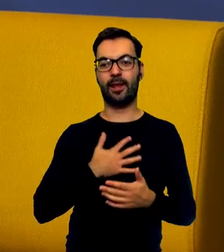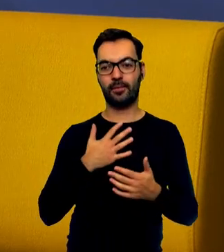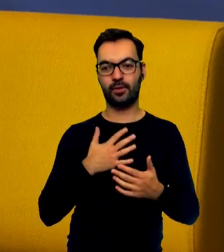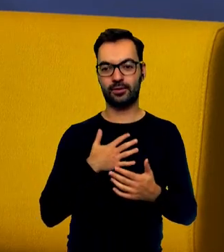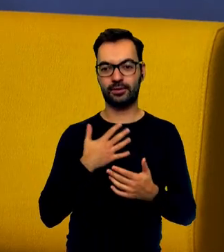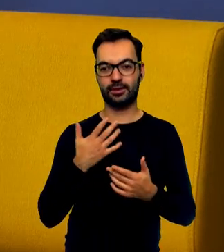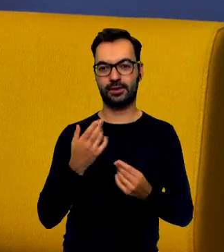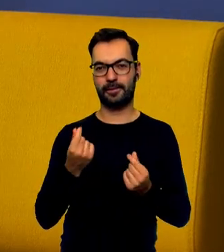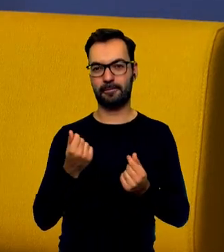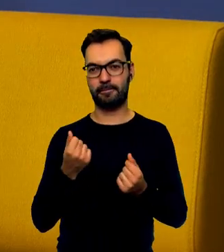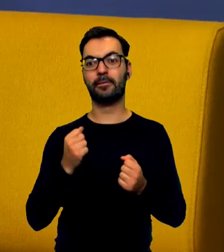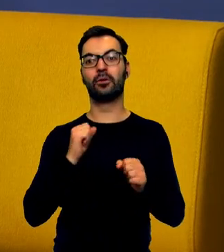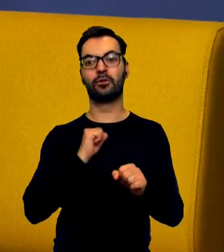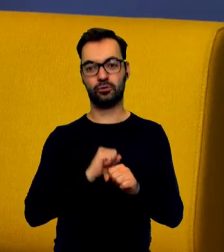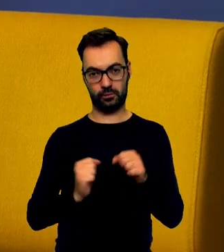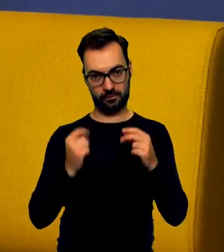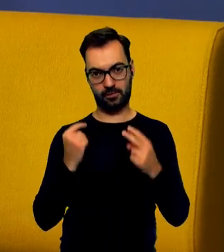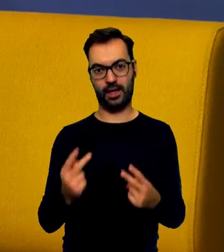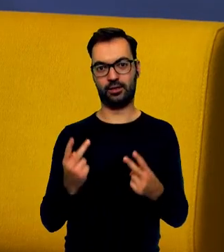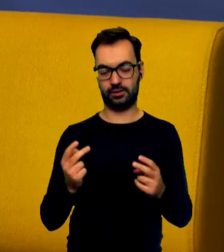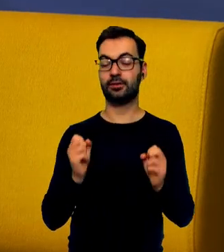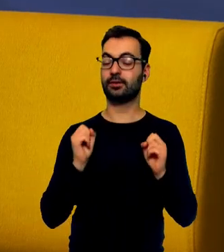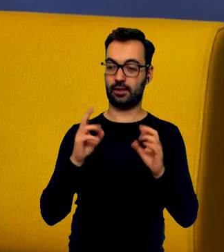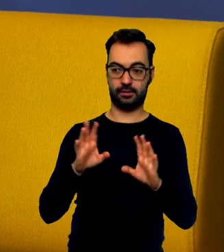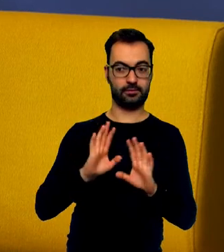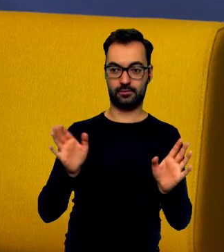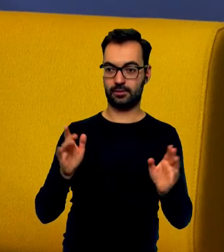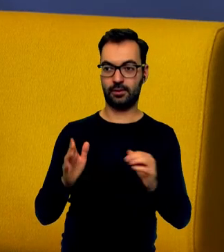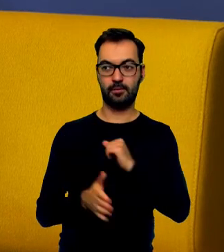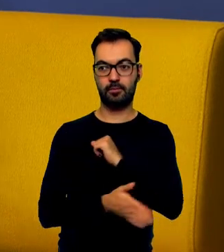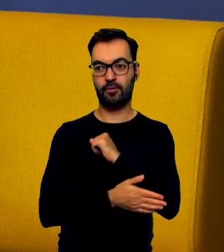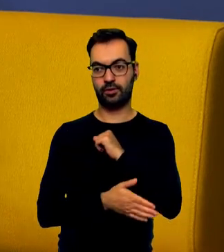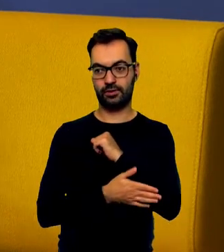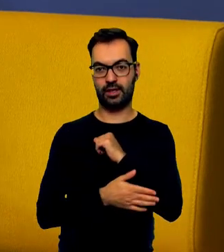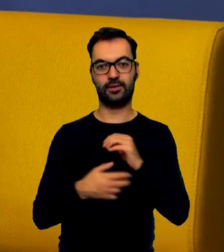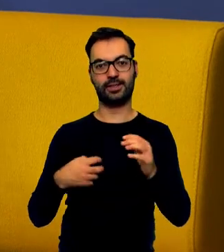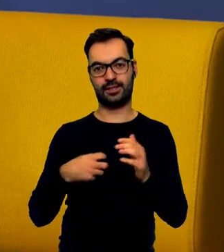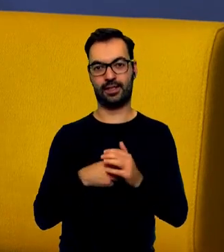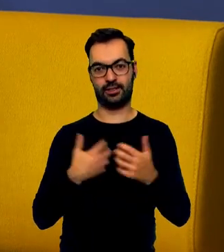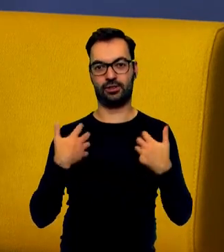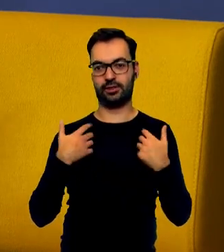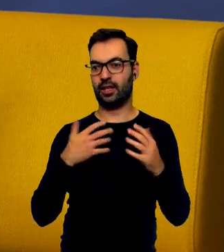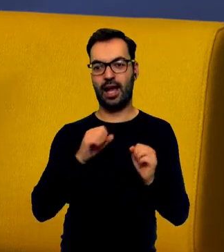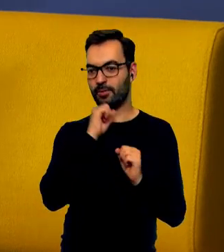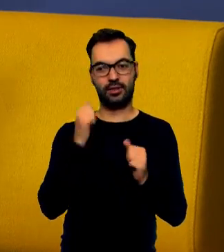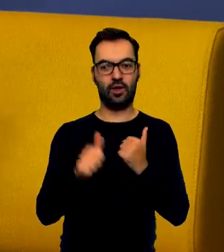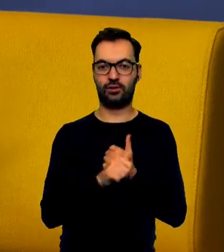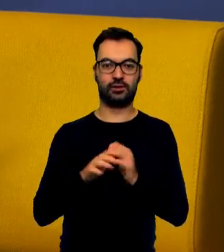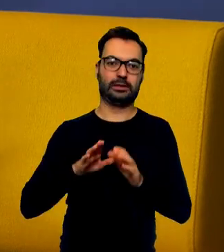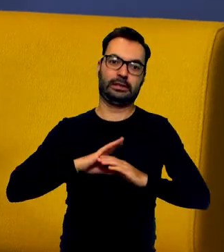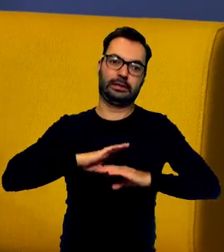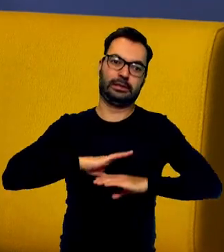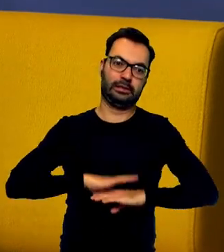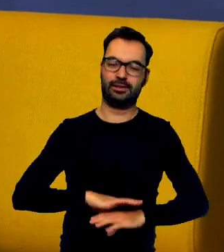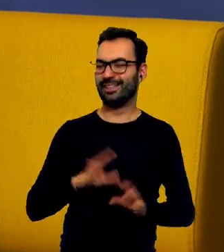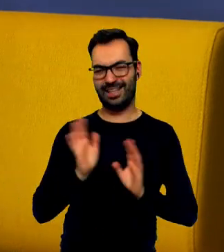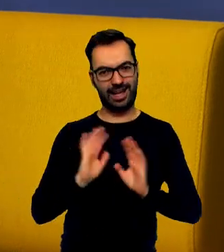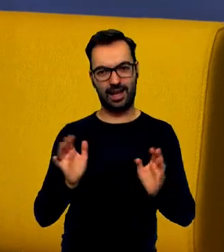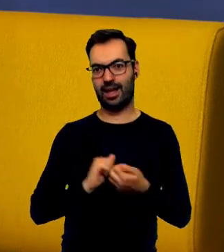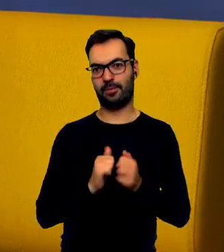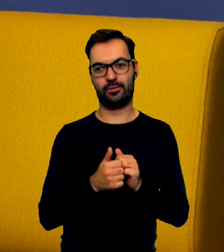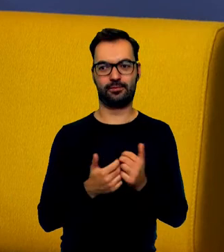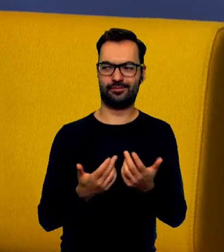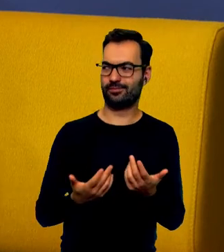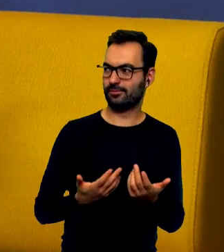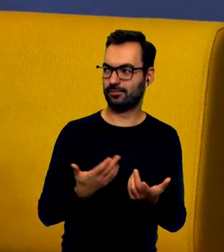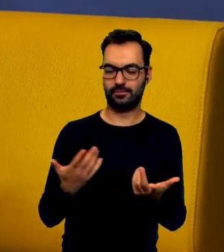owszem są niezwykle ważne i są fundamentalną częścią naszego życia. Absolutnie nie chodzi o to, żeby je tłumić albo żeby,